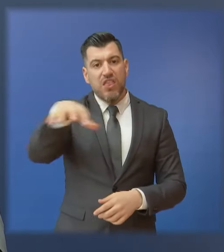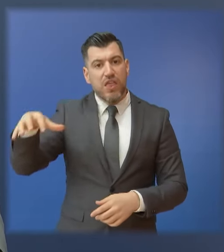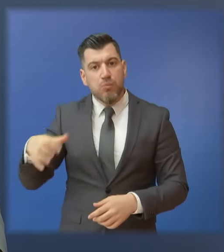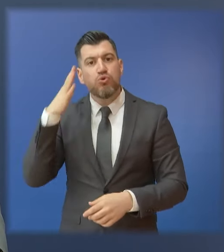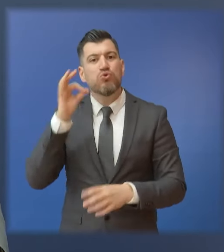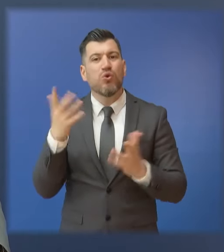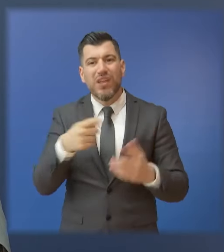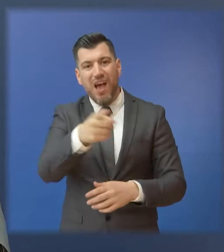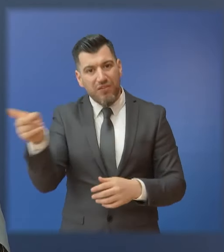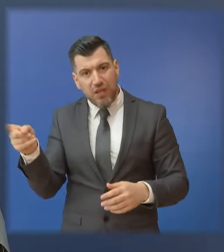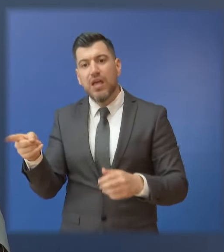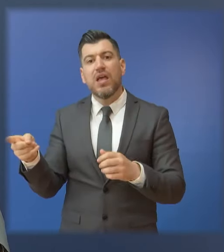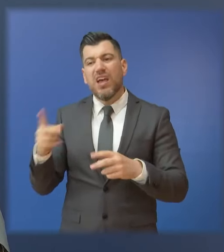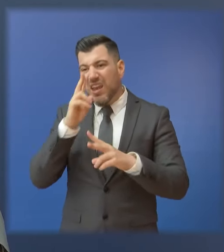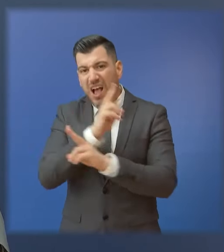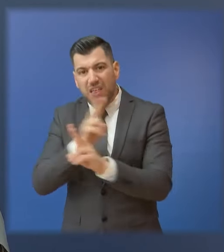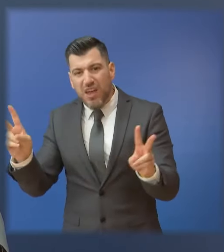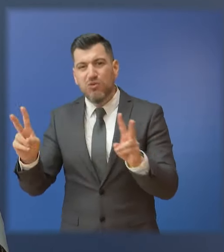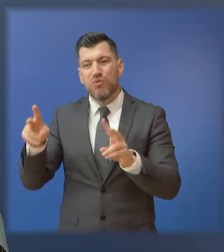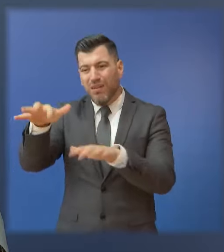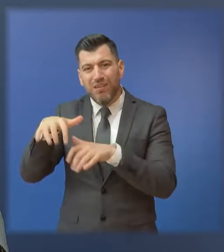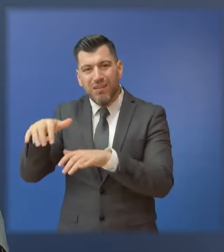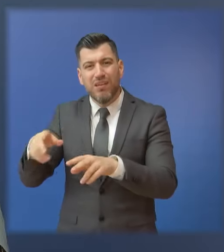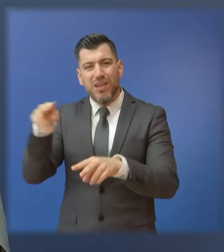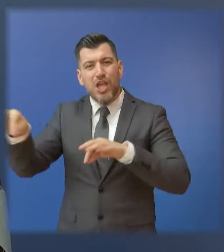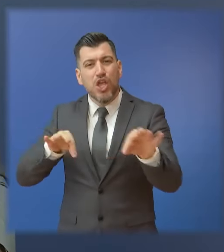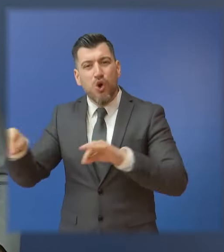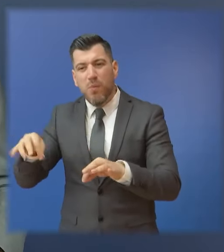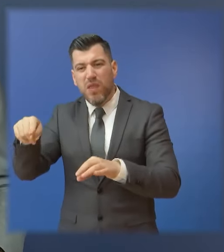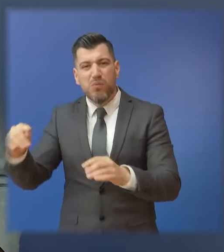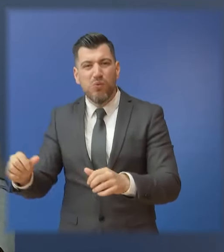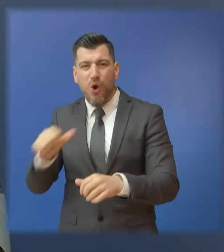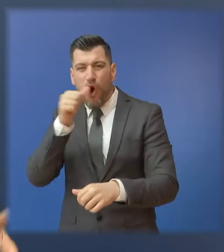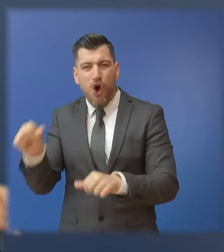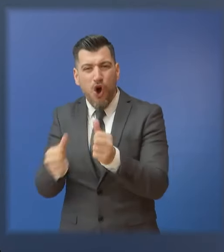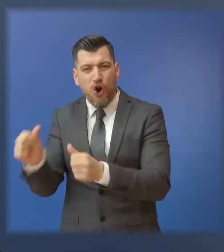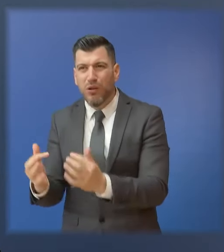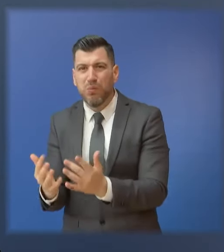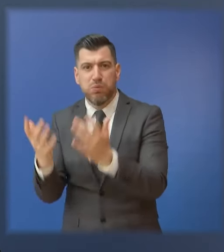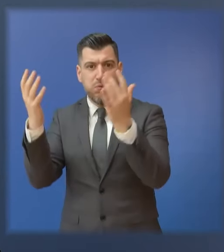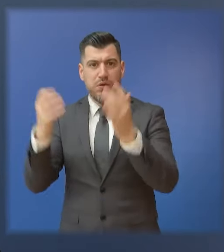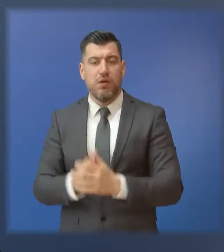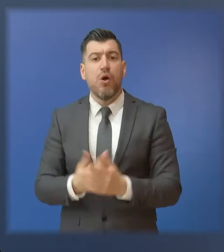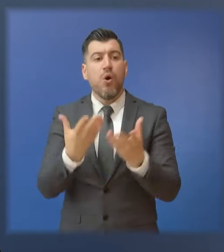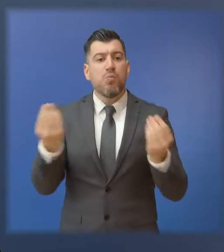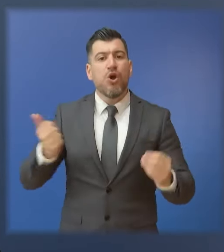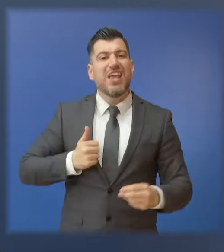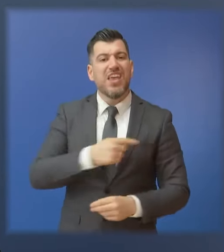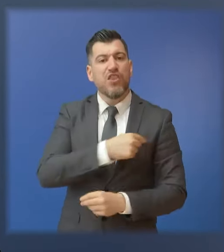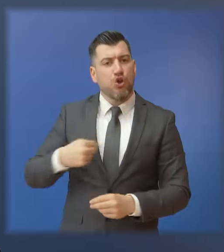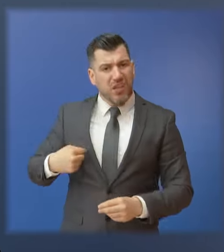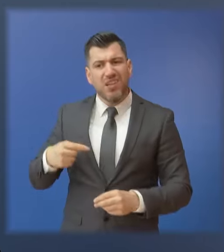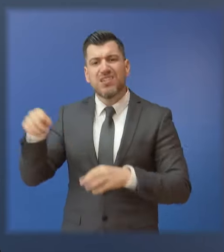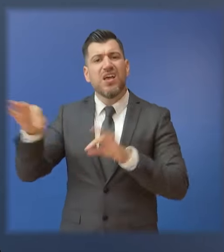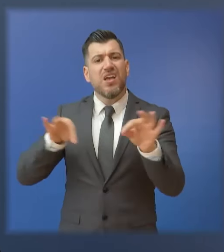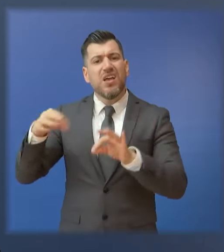υπολειμμάτων από τους καθαρισμούς οικοπέδων ιδιωτών παρατηρήθηκε το φαινόμενο ιδιοκτήτες οικοπέδων και αγροτεμαχίων να αφήνουν οι πολύ